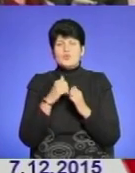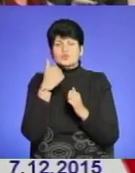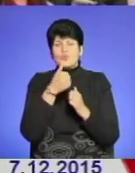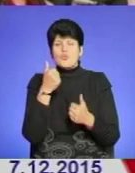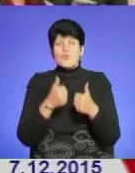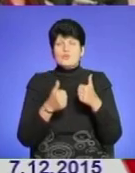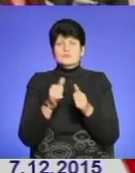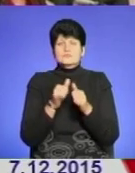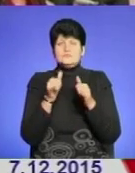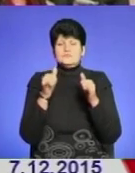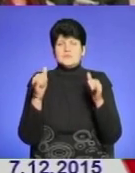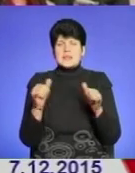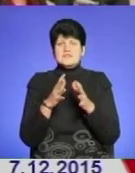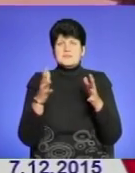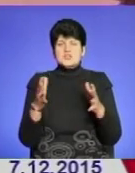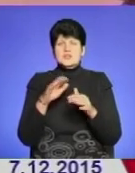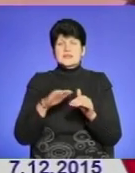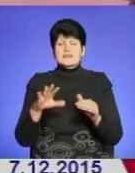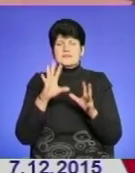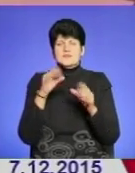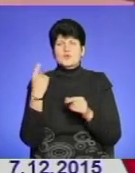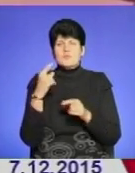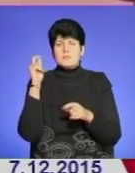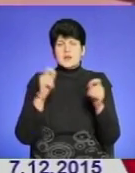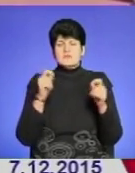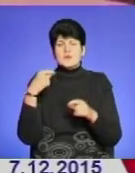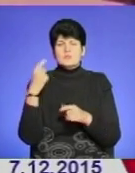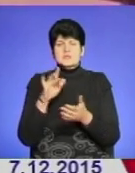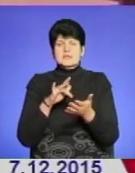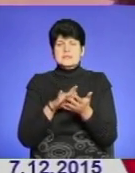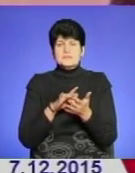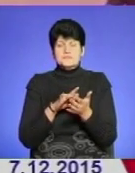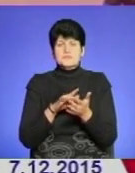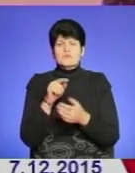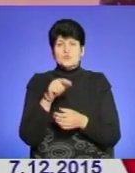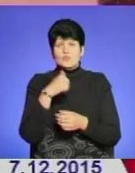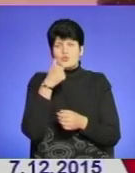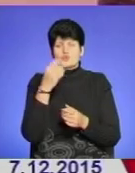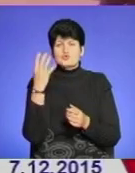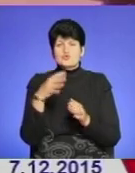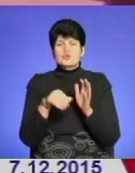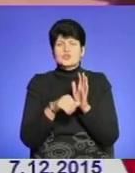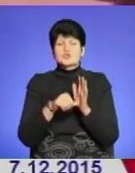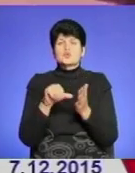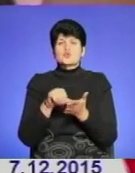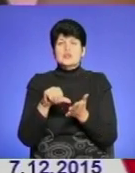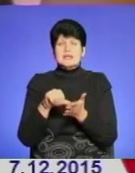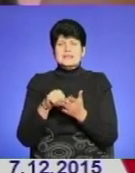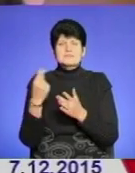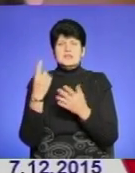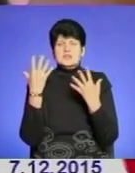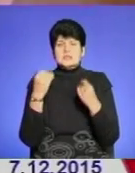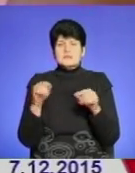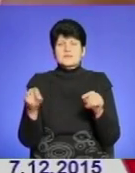конкурс зростає, і все більше дітей з усієї області приїжджає до обласного центру. Цього року 46 учасників. З перших днів